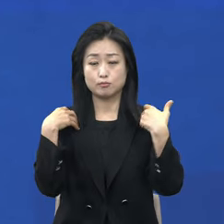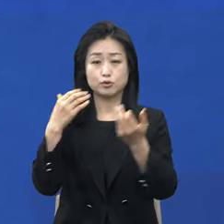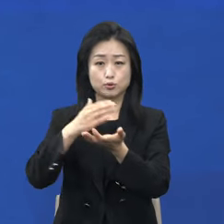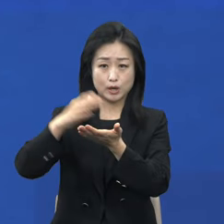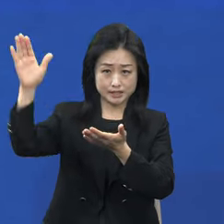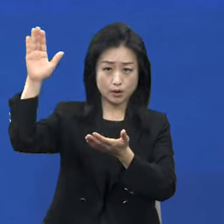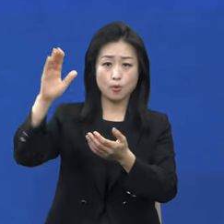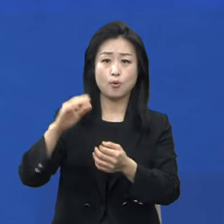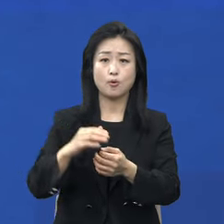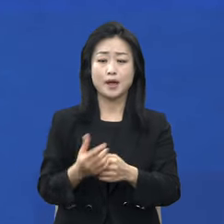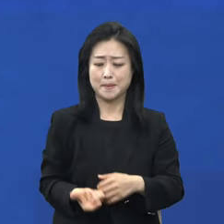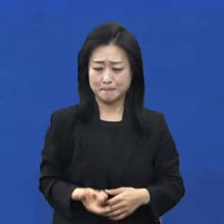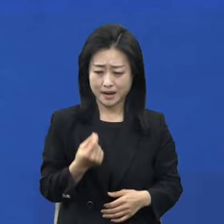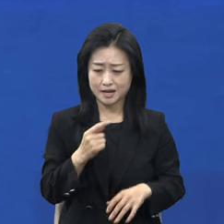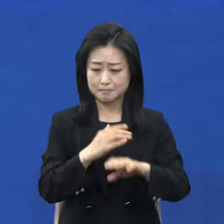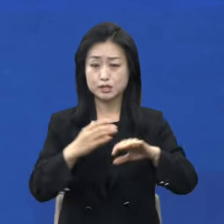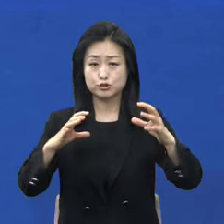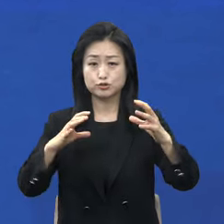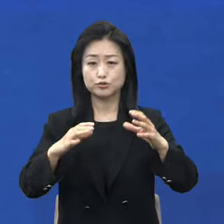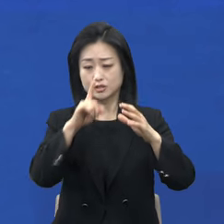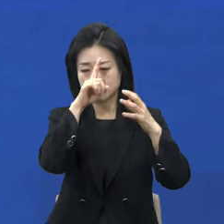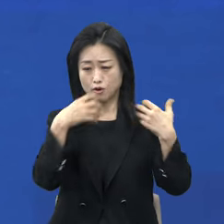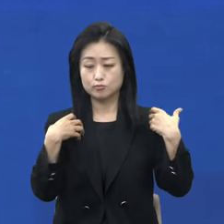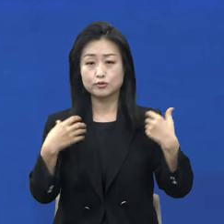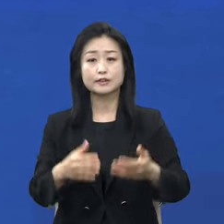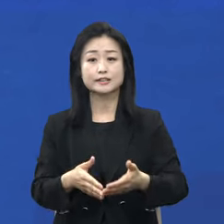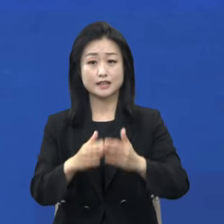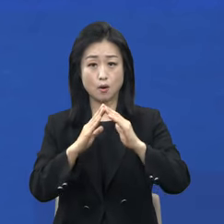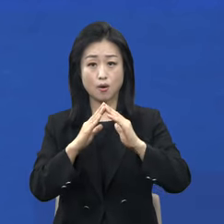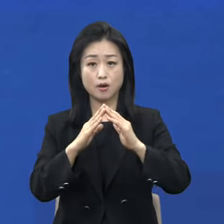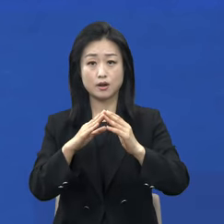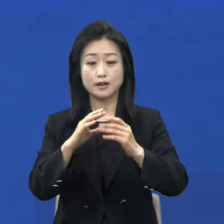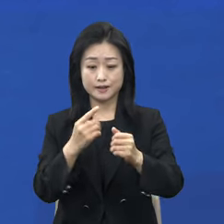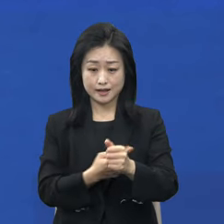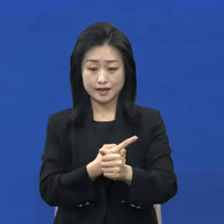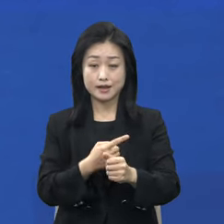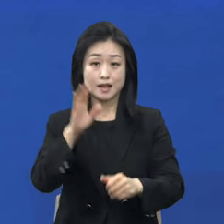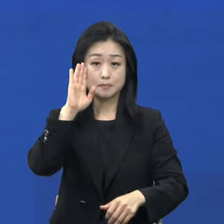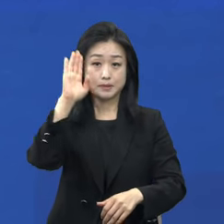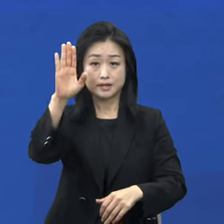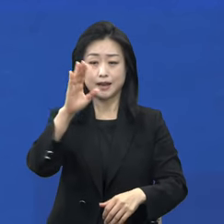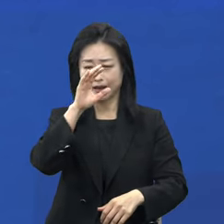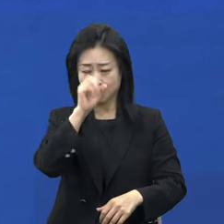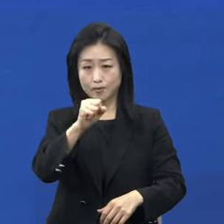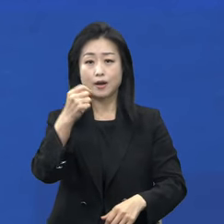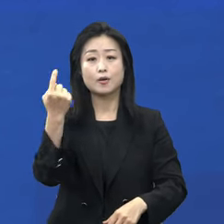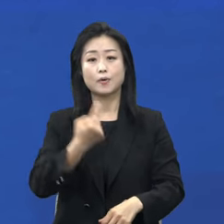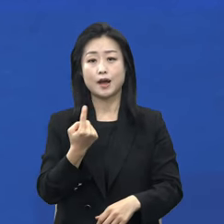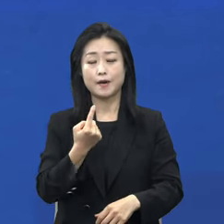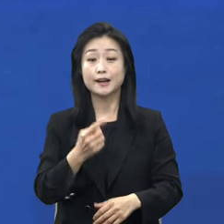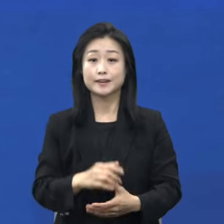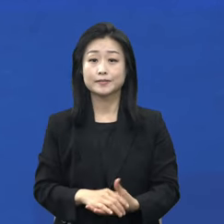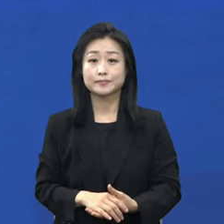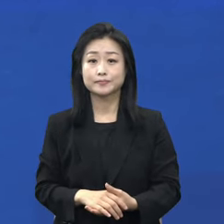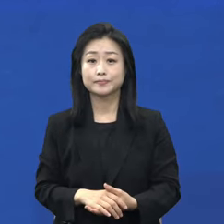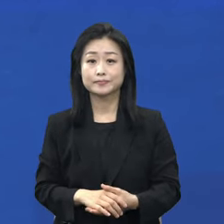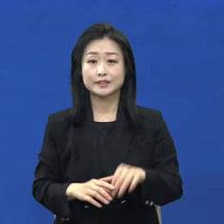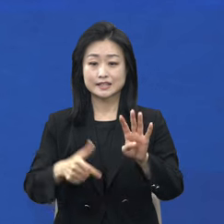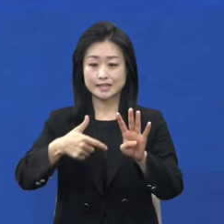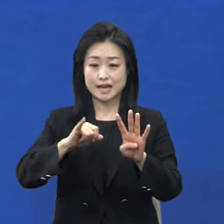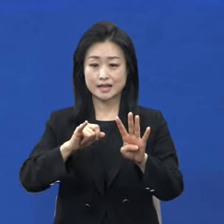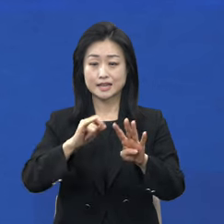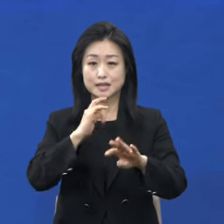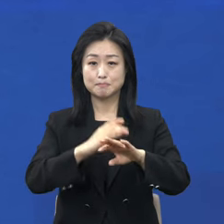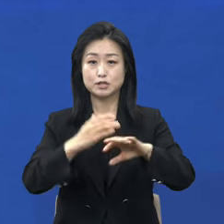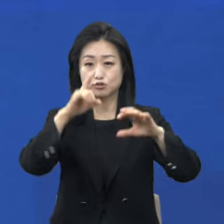퇴진시키고 빠르게 민주정권을 수립해야 대한민국의 미래가 있습니다. 수립한 4기